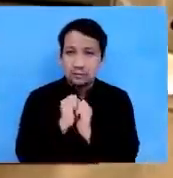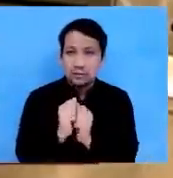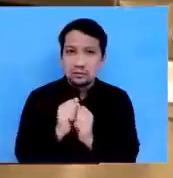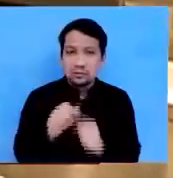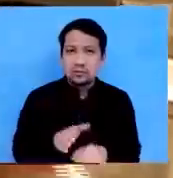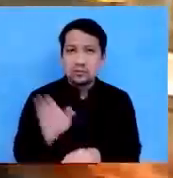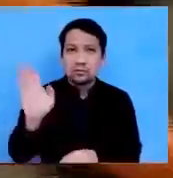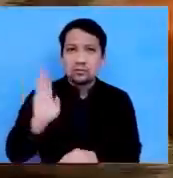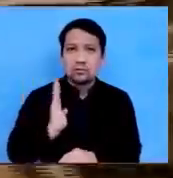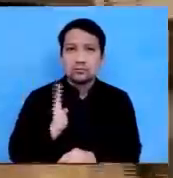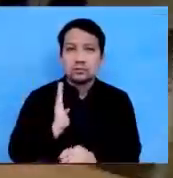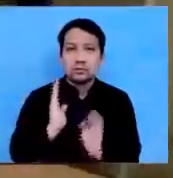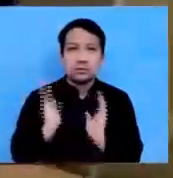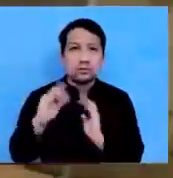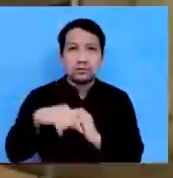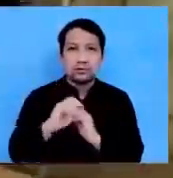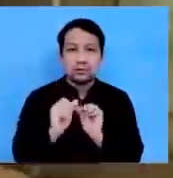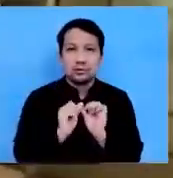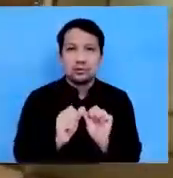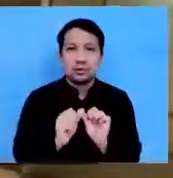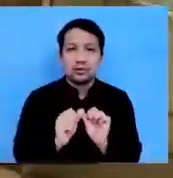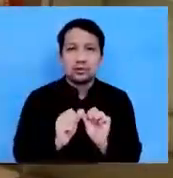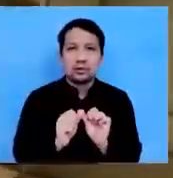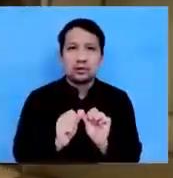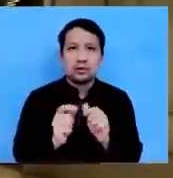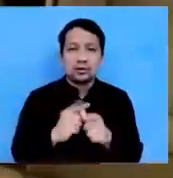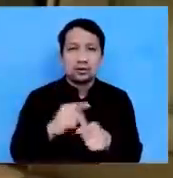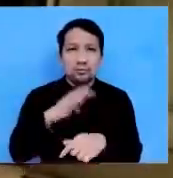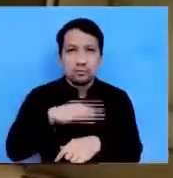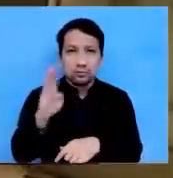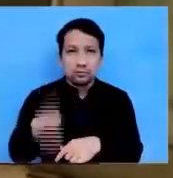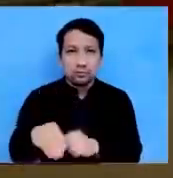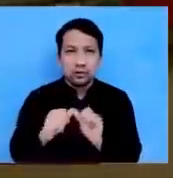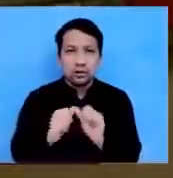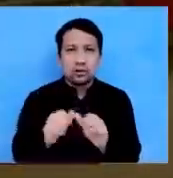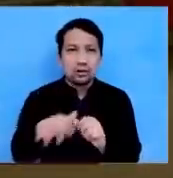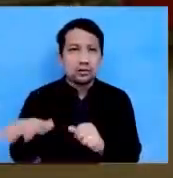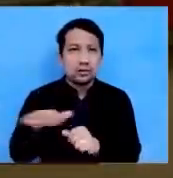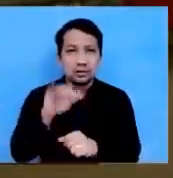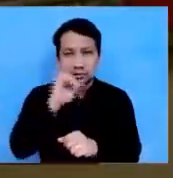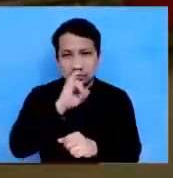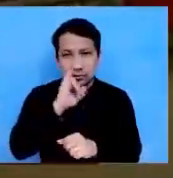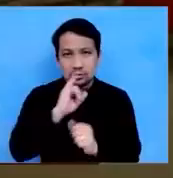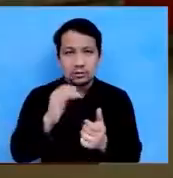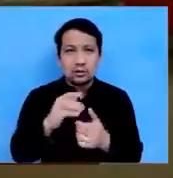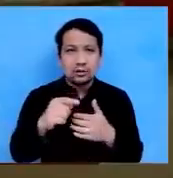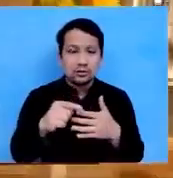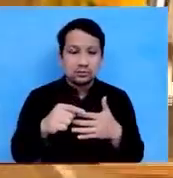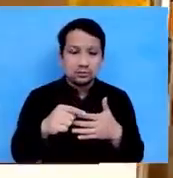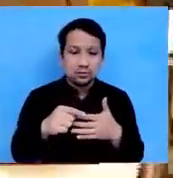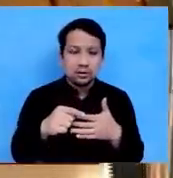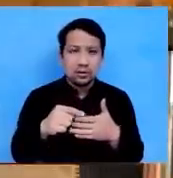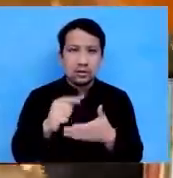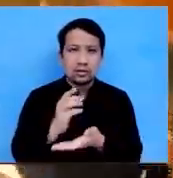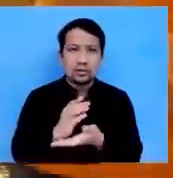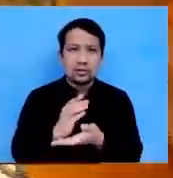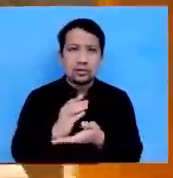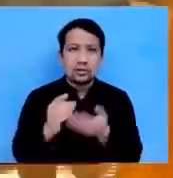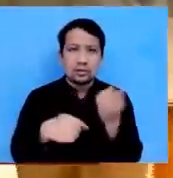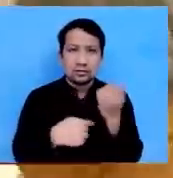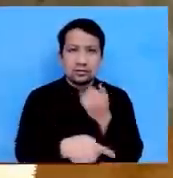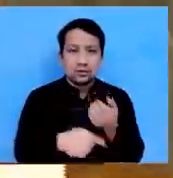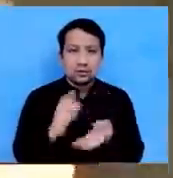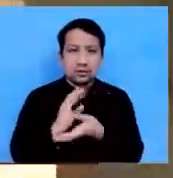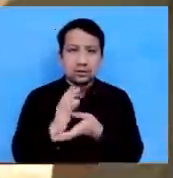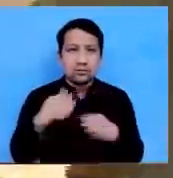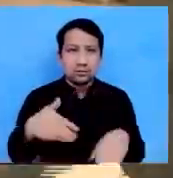pabikol, Quezon Province, Baguio, Bohol, Mindoro Provinces, Iloilo, Zamboanga at Davao. Bilang solusyon,